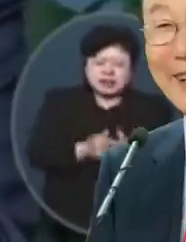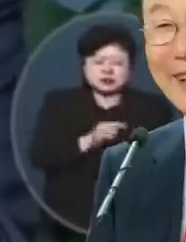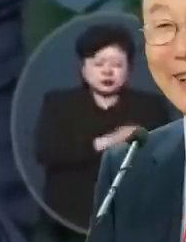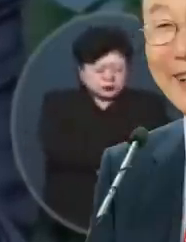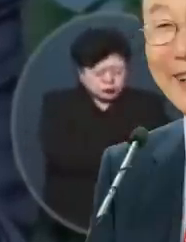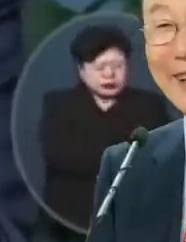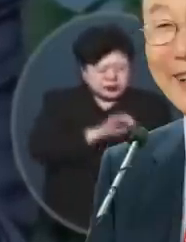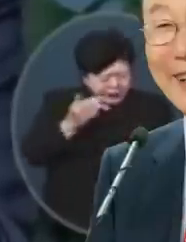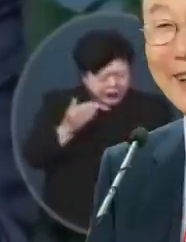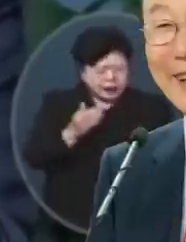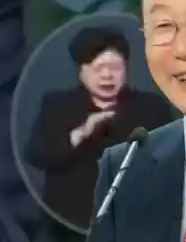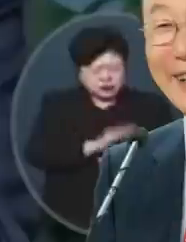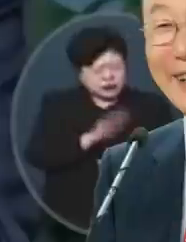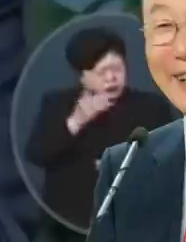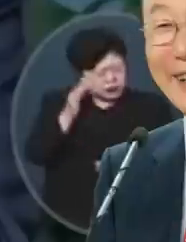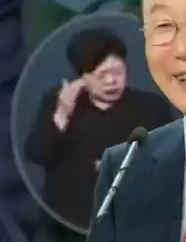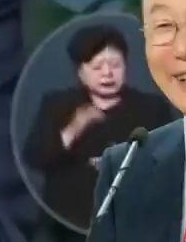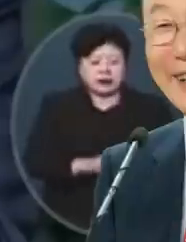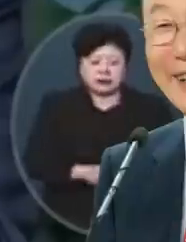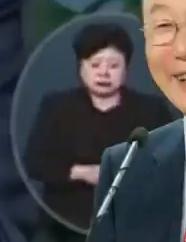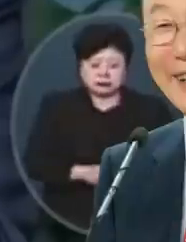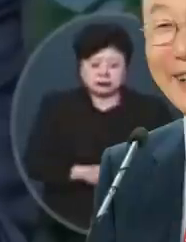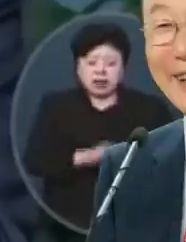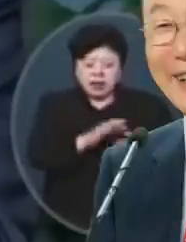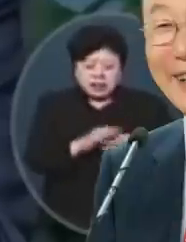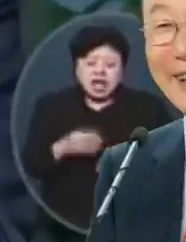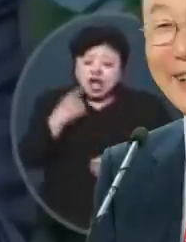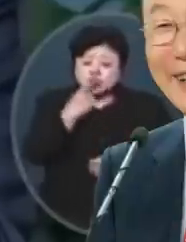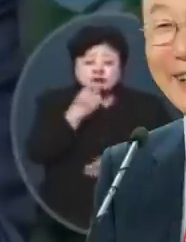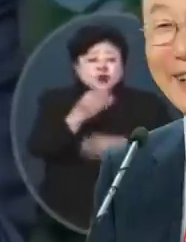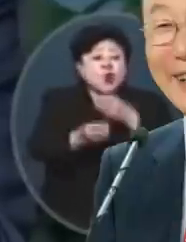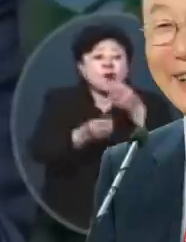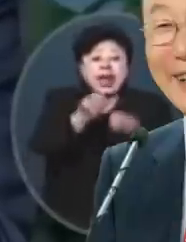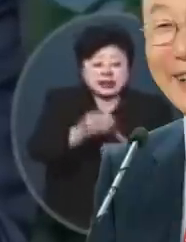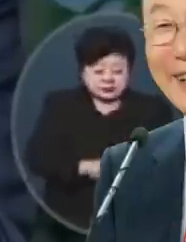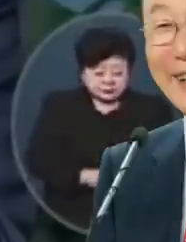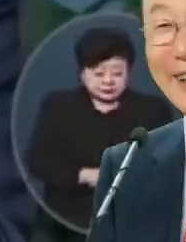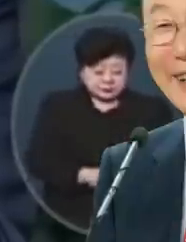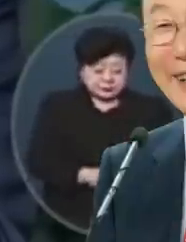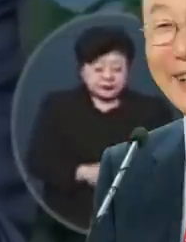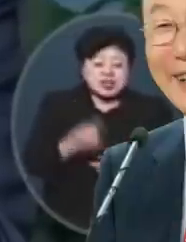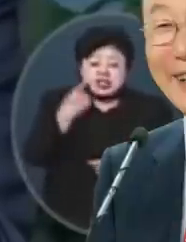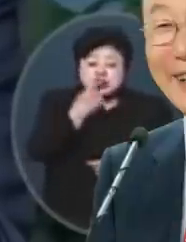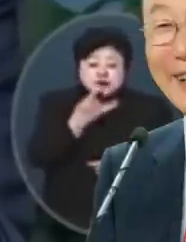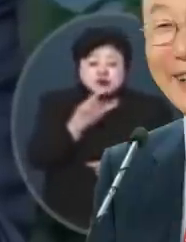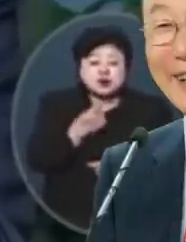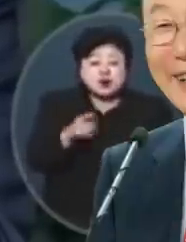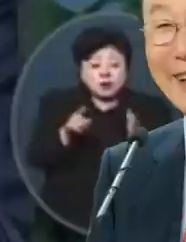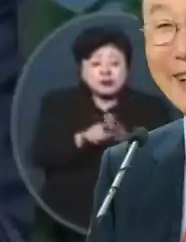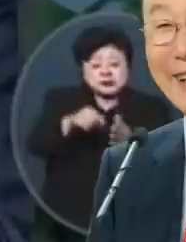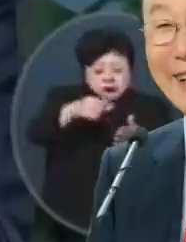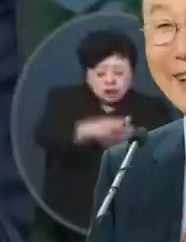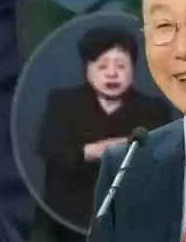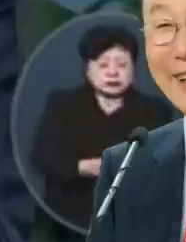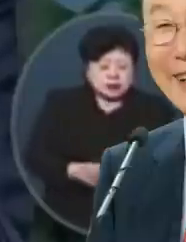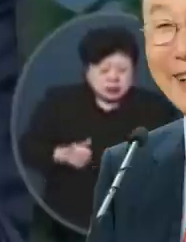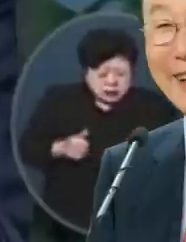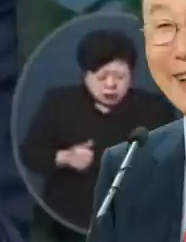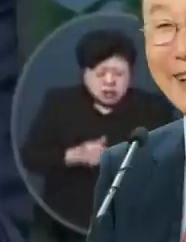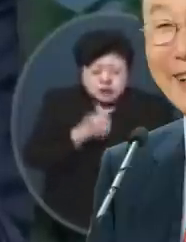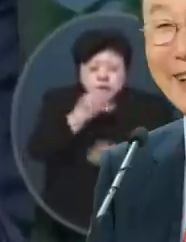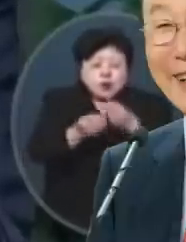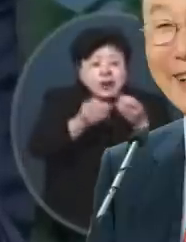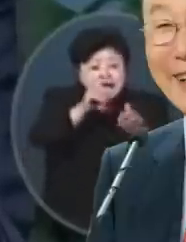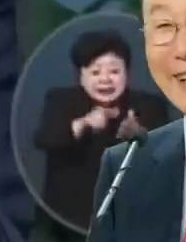옷자락에 손을 댈 것이다. 끊임없이 입술로 고백한 것입니다. 입술로 신앙을 적극적으로